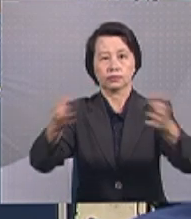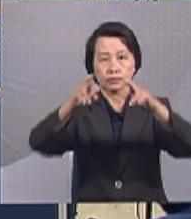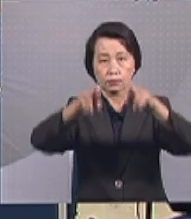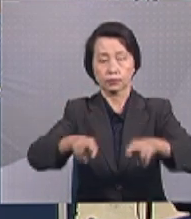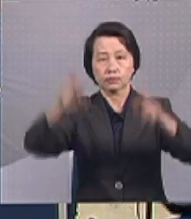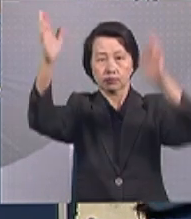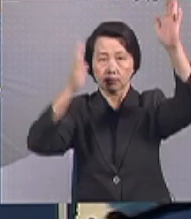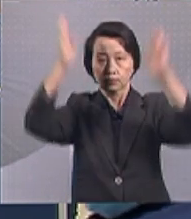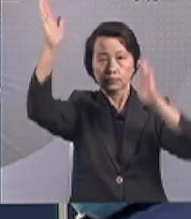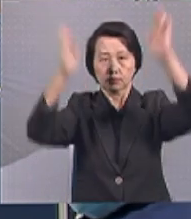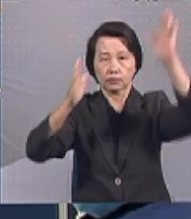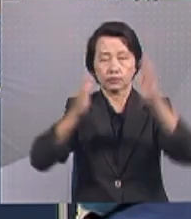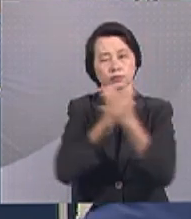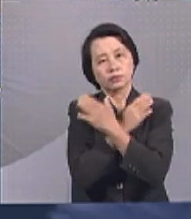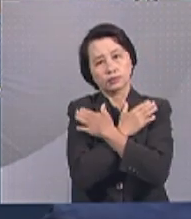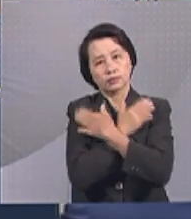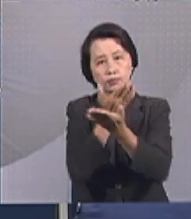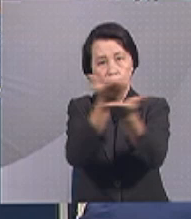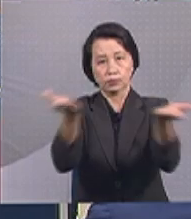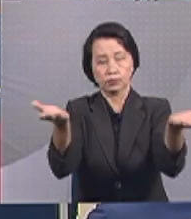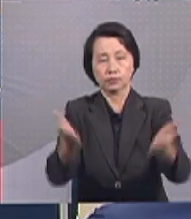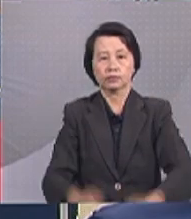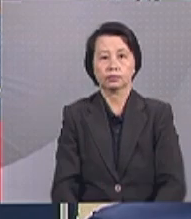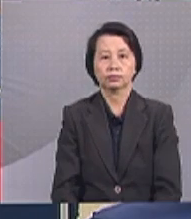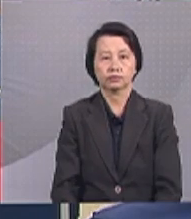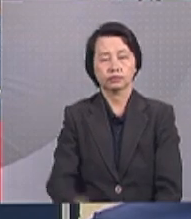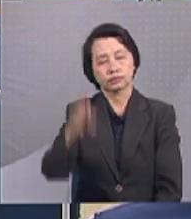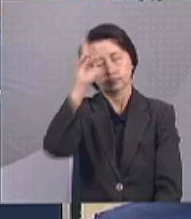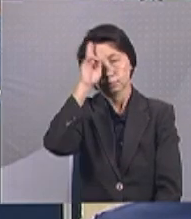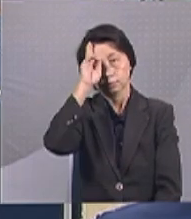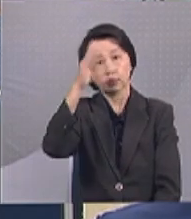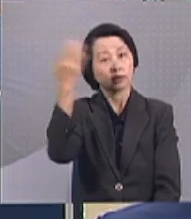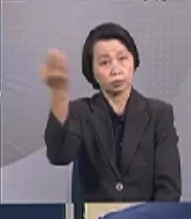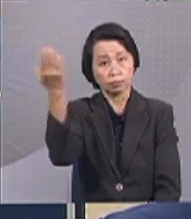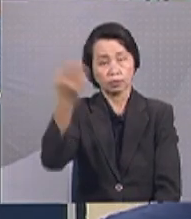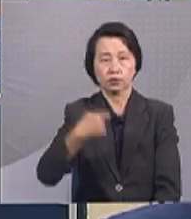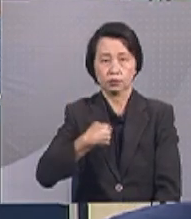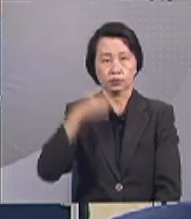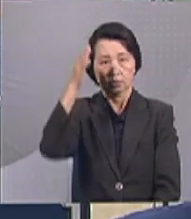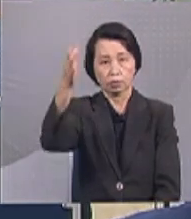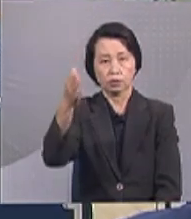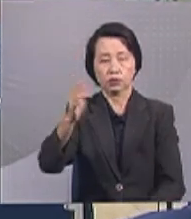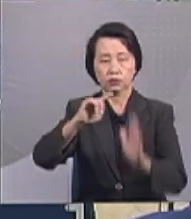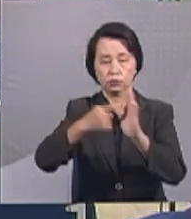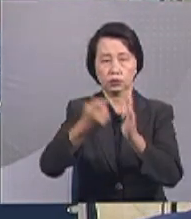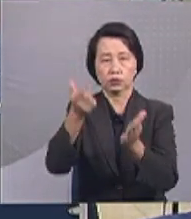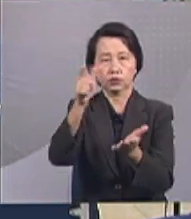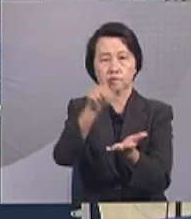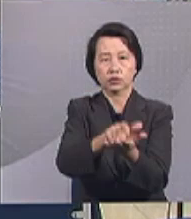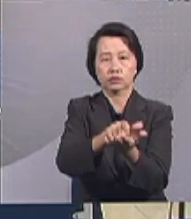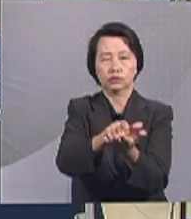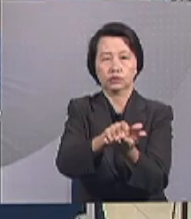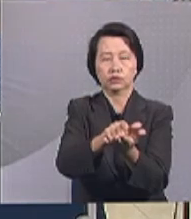Malaysia yang dikasihi sekalian. Seperti biasa, saya akan mulakan dengan laporan